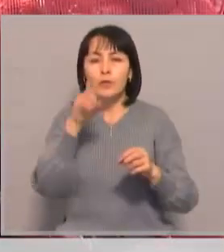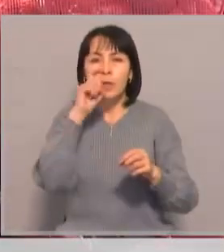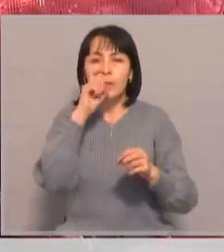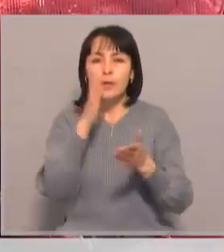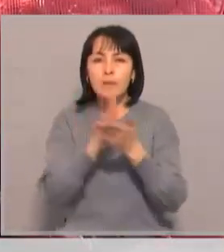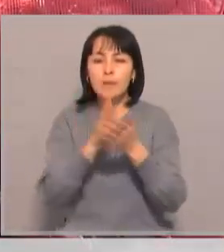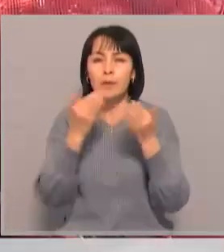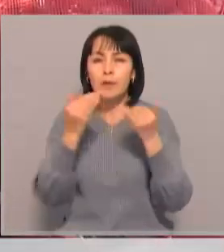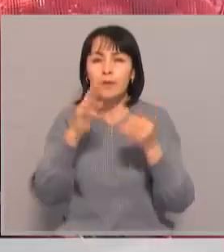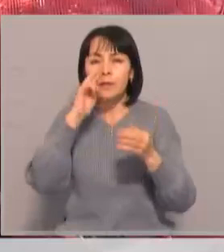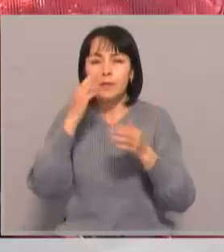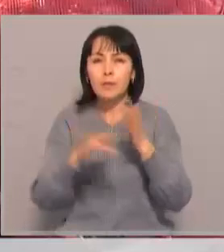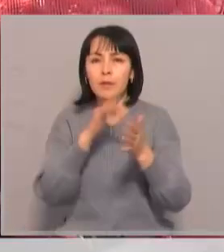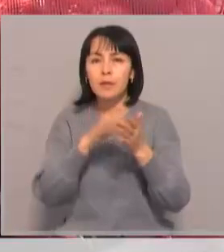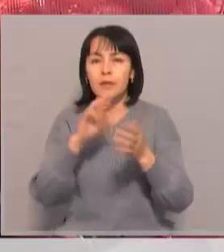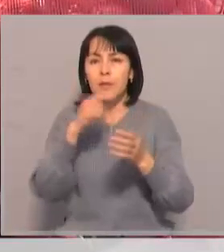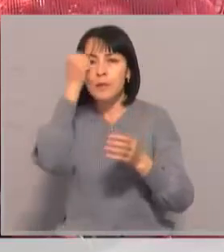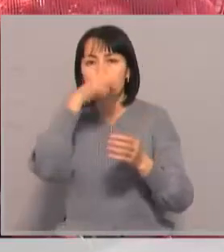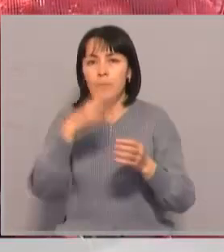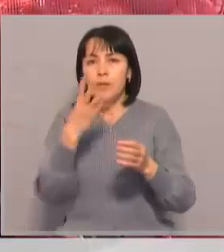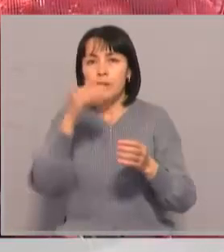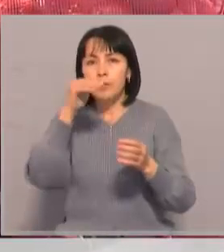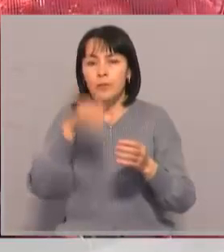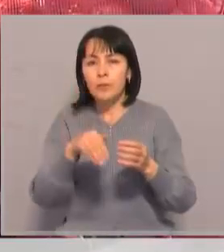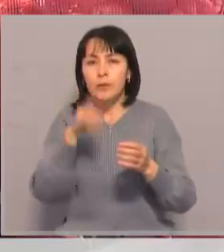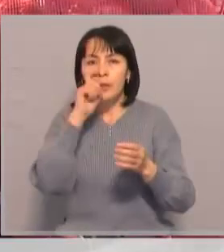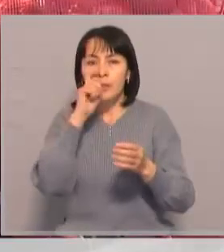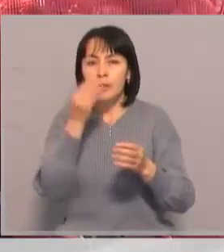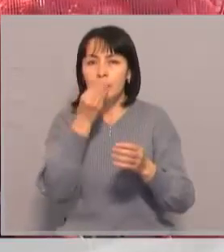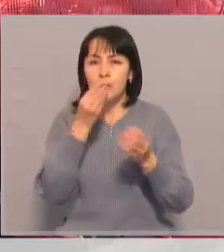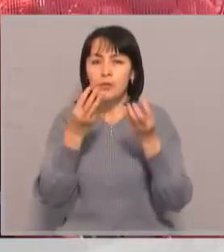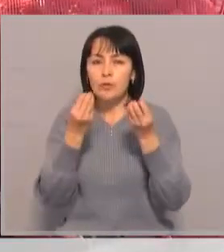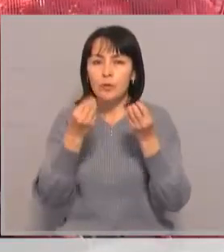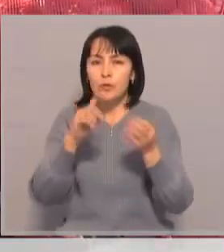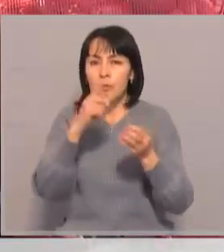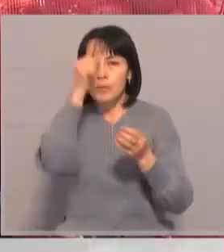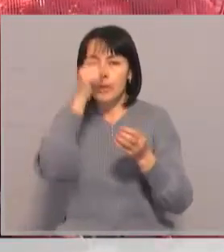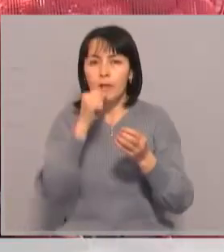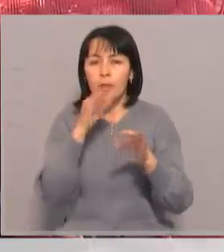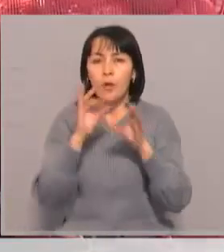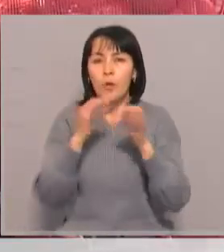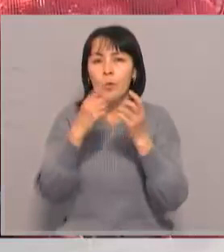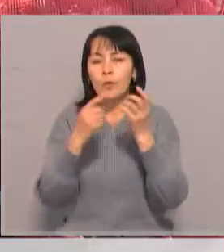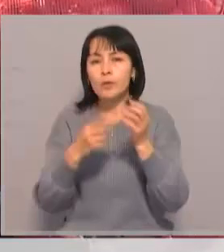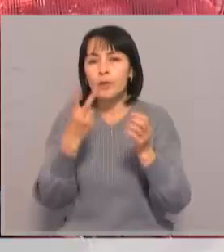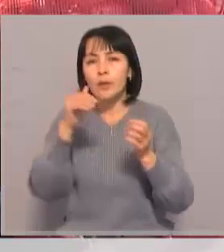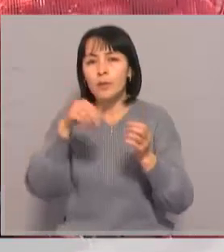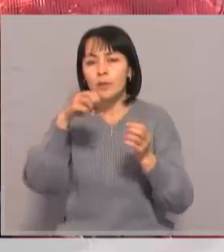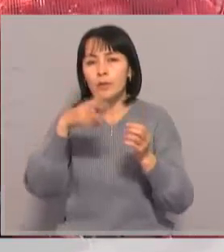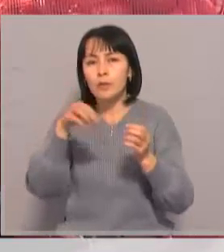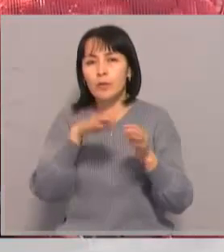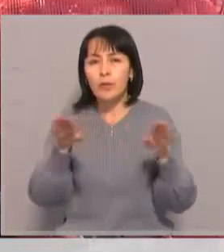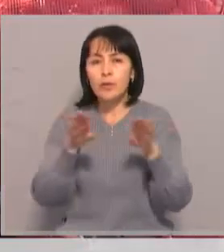пияз қалған. Ал шымкенттіктер бір жылда 24 мың тонна пияз тұтынады екен. Соның ішінде бір айда орта есеппен 2 мың